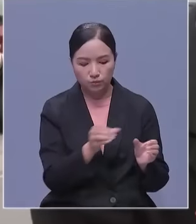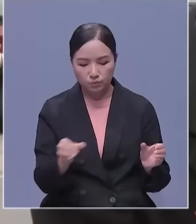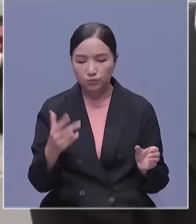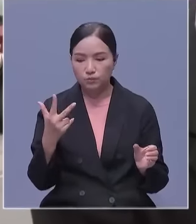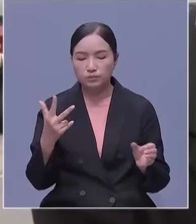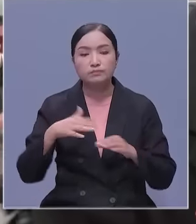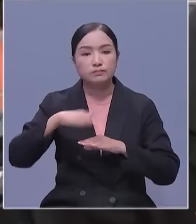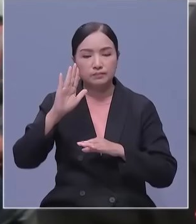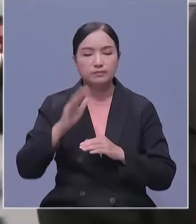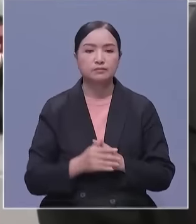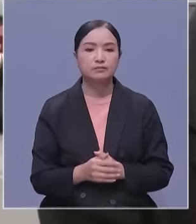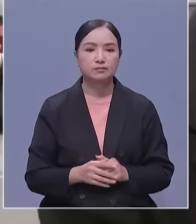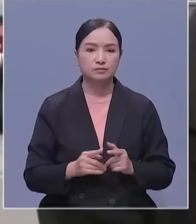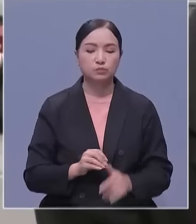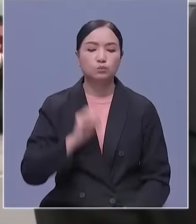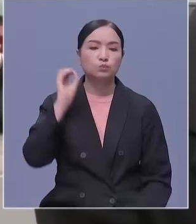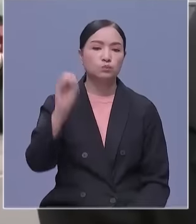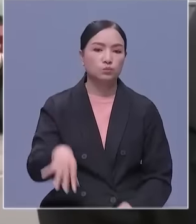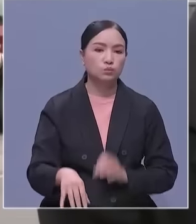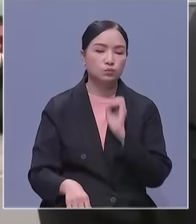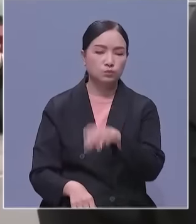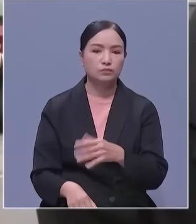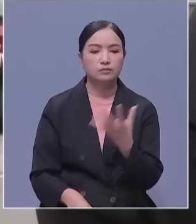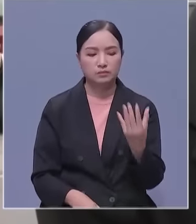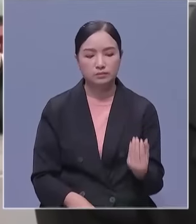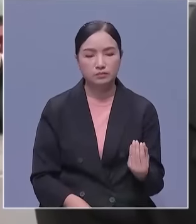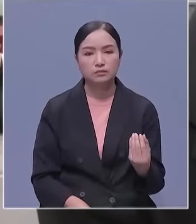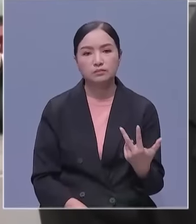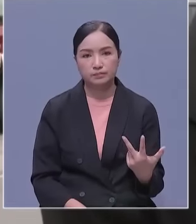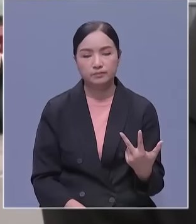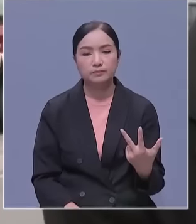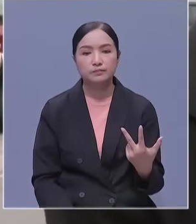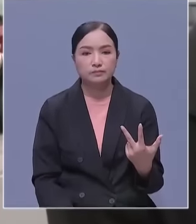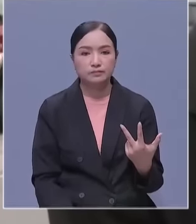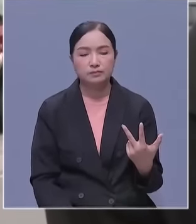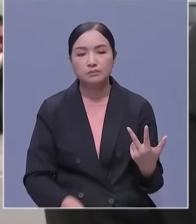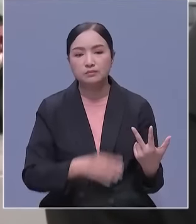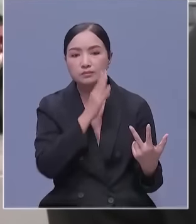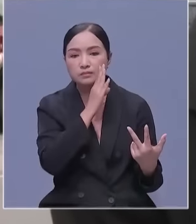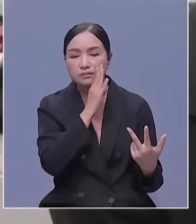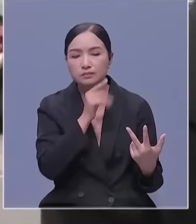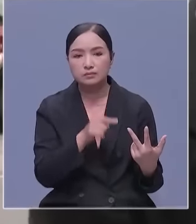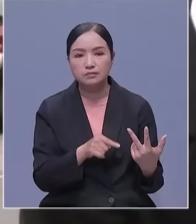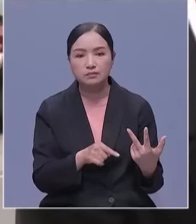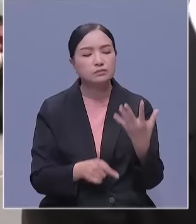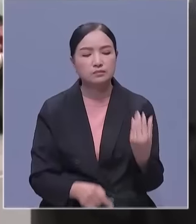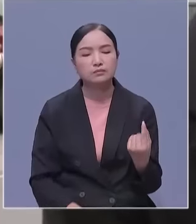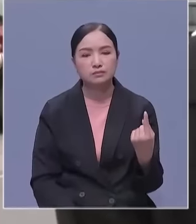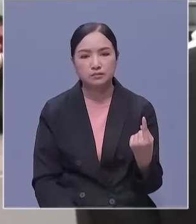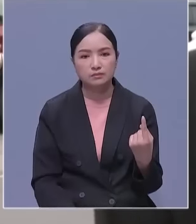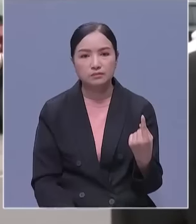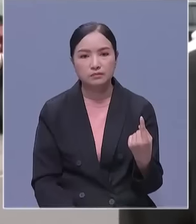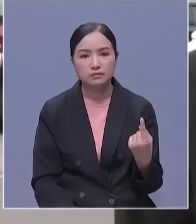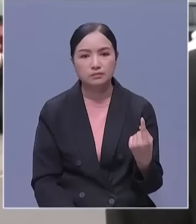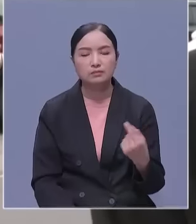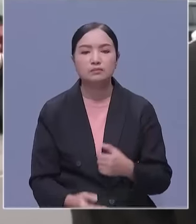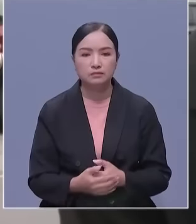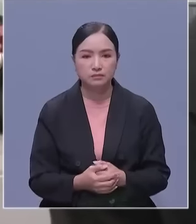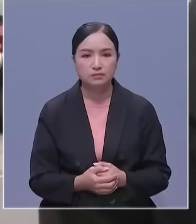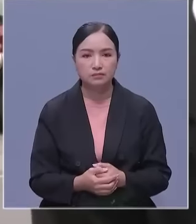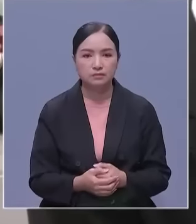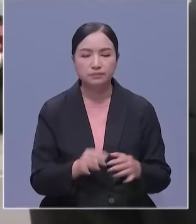ดในเรือแต่ไปโยนทิ้งโยนอะไรกันหมดแต่มีการโกหกแค่ว่าขวดหนึ่งเนี่ยอันนี้คือเนื้อหาใน